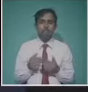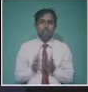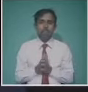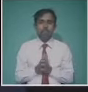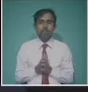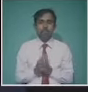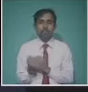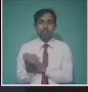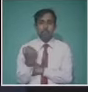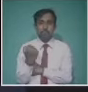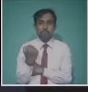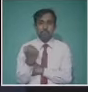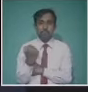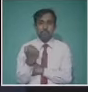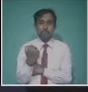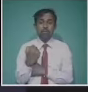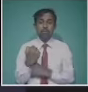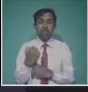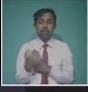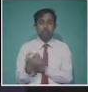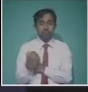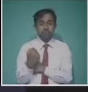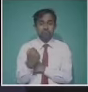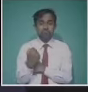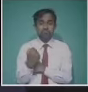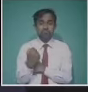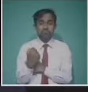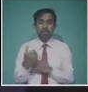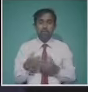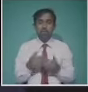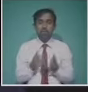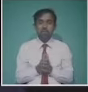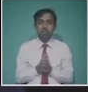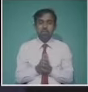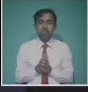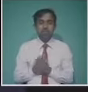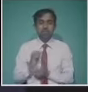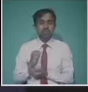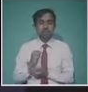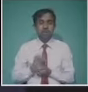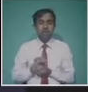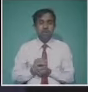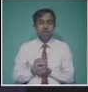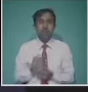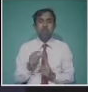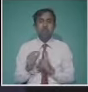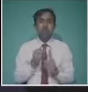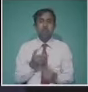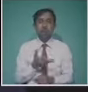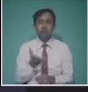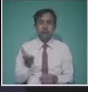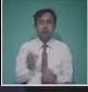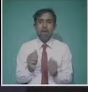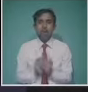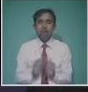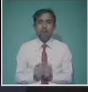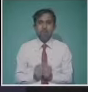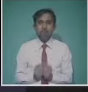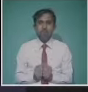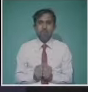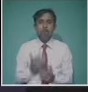බල ශක්තිය බලය හයිය තමන්ගේ ළඟ තියාගන්න තමයි අදත් මේ පාර්ලිමේන්තුවේ වැඩ කරන්න කියන